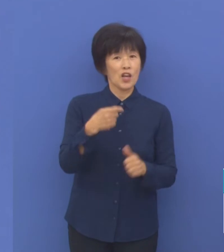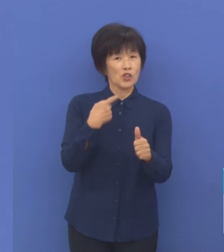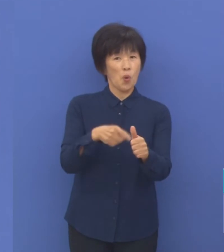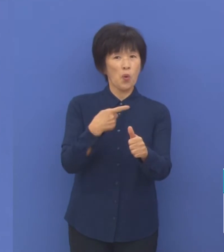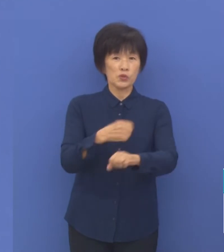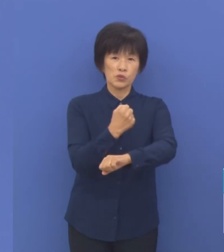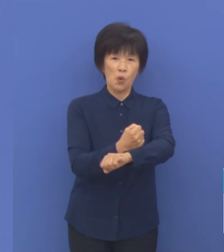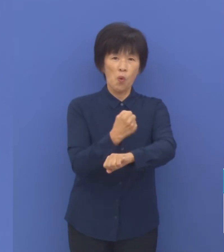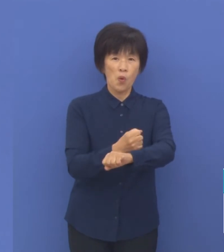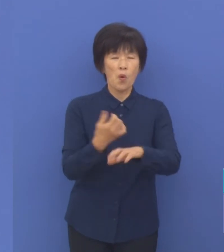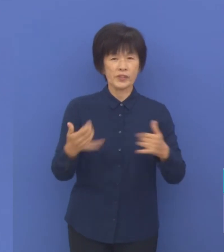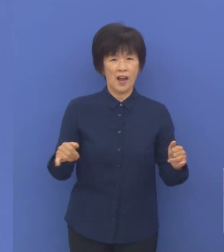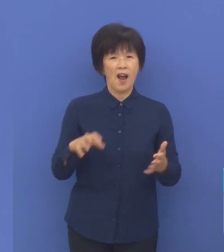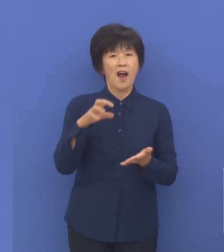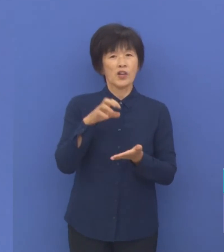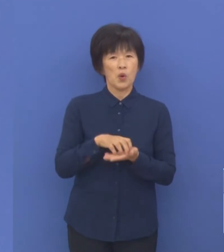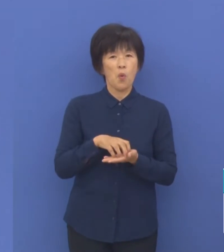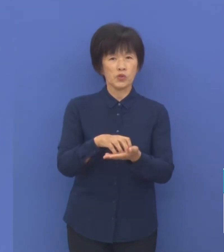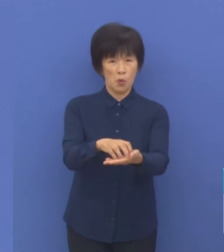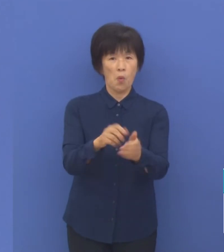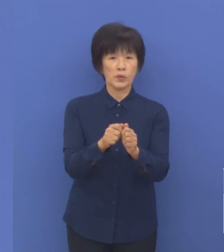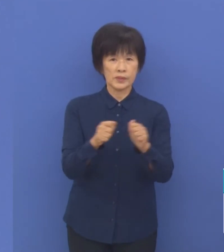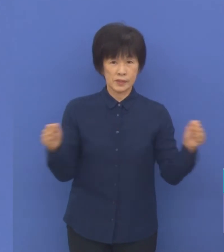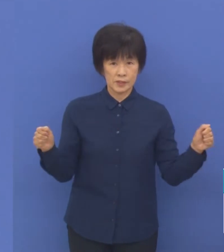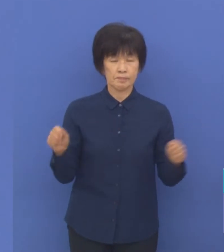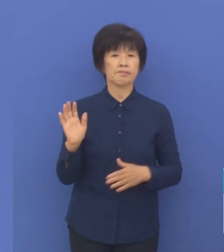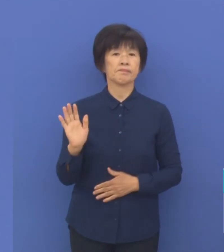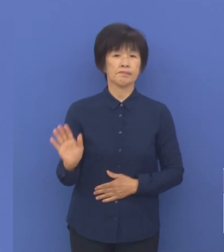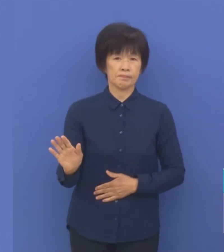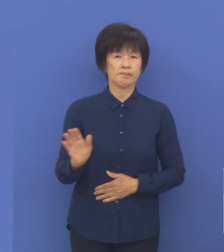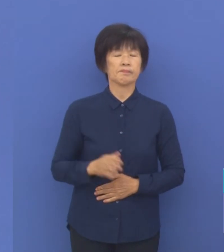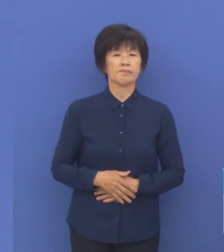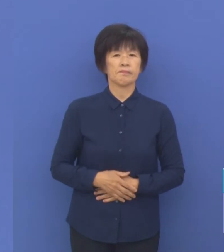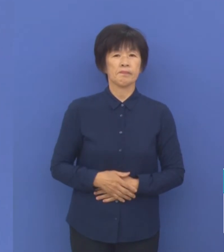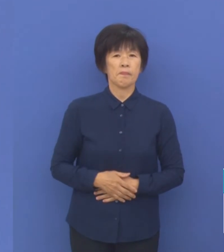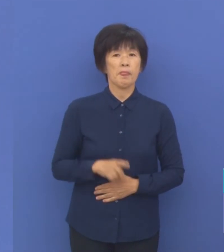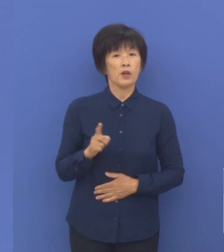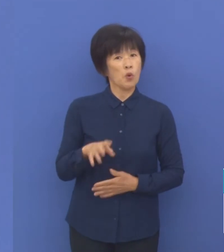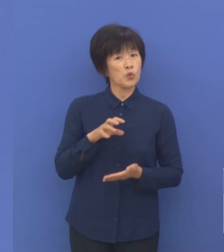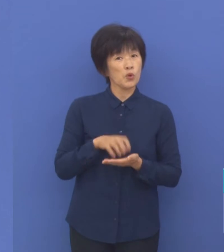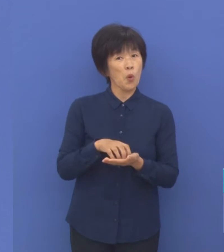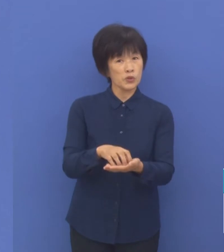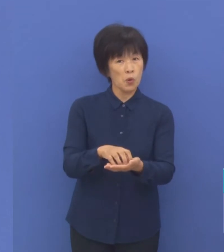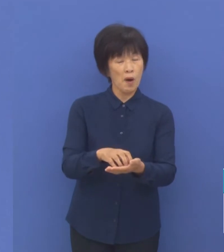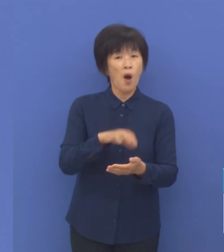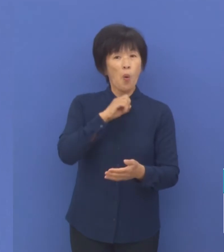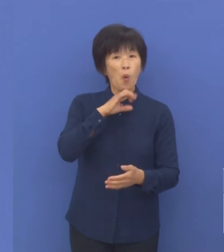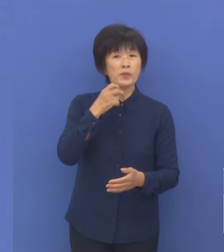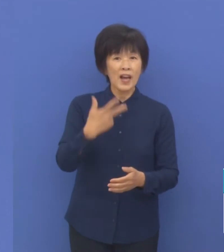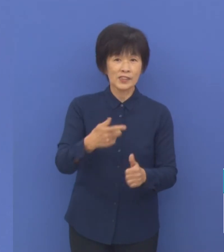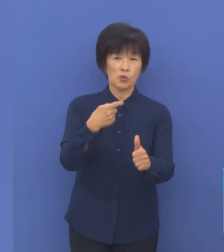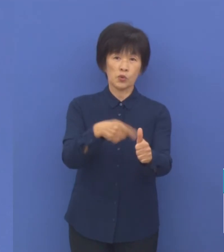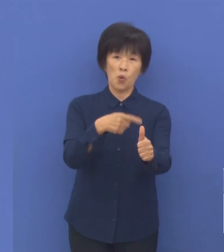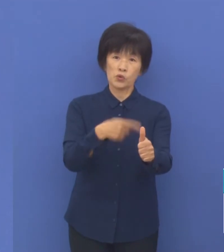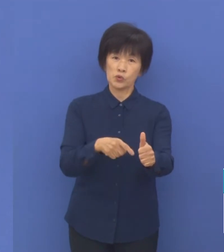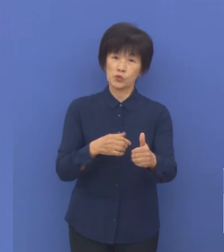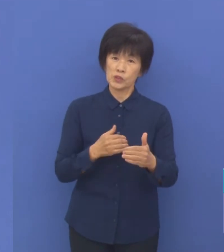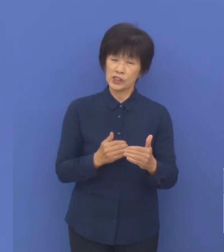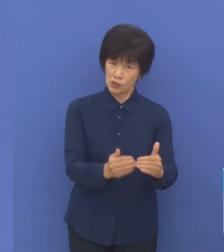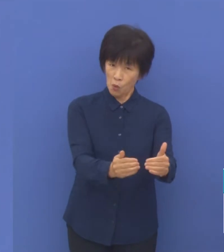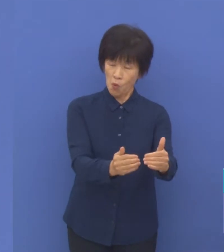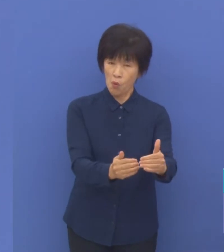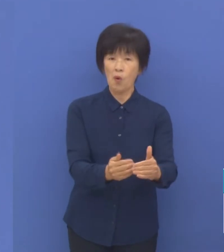教育功労者表彰式が開催されますこの行商は本市の教育振興